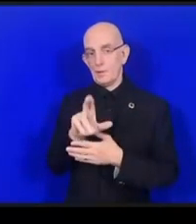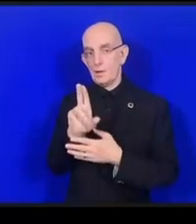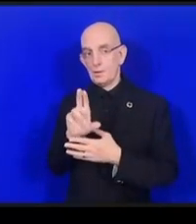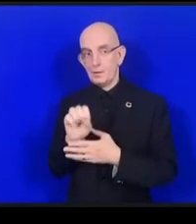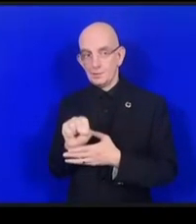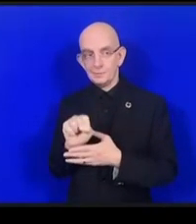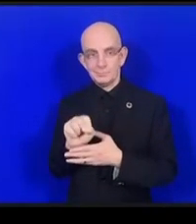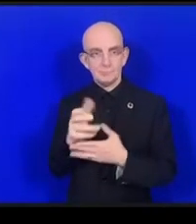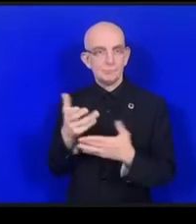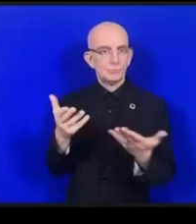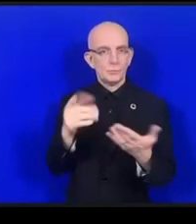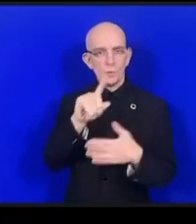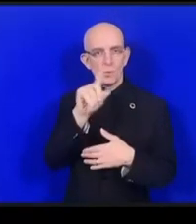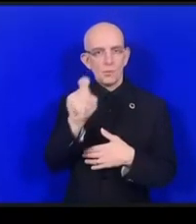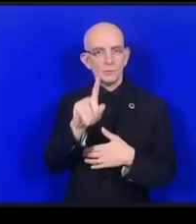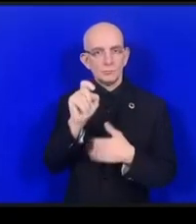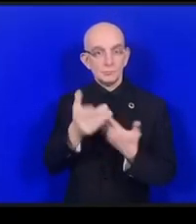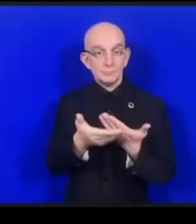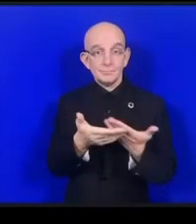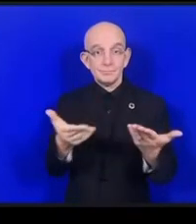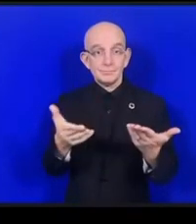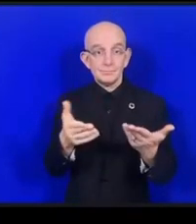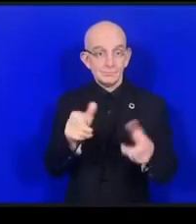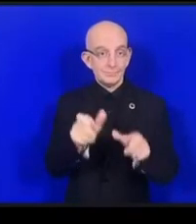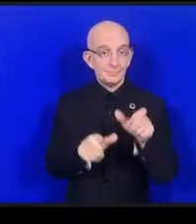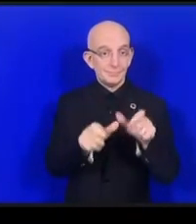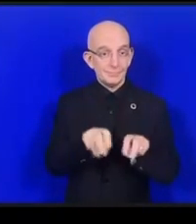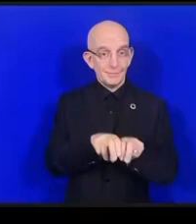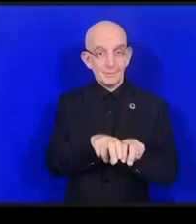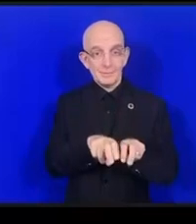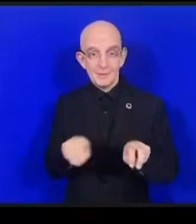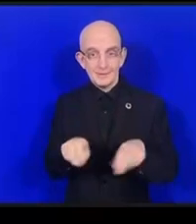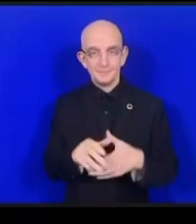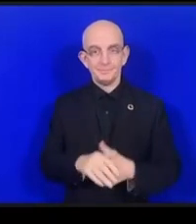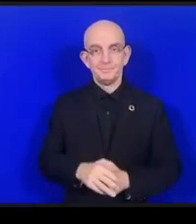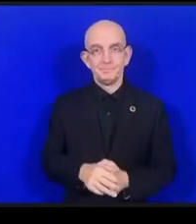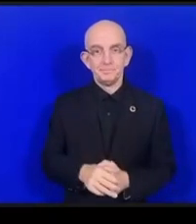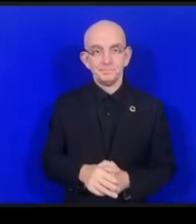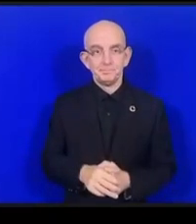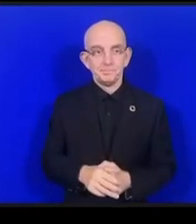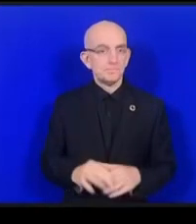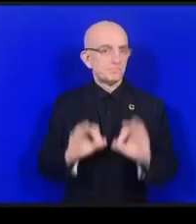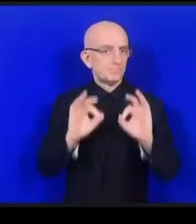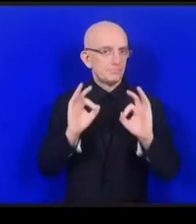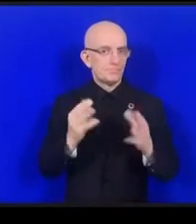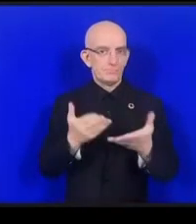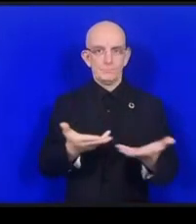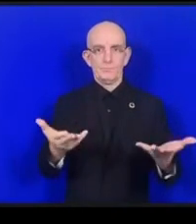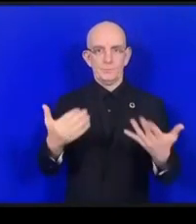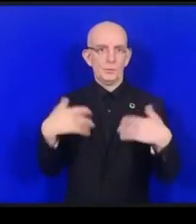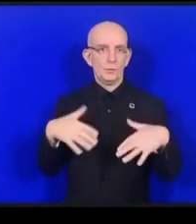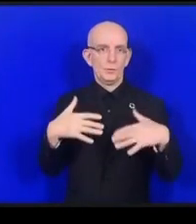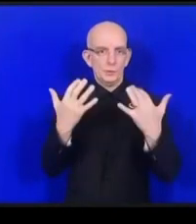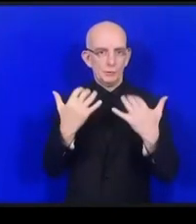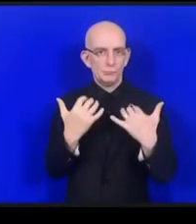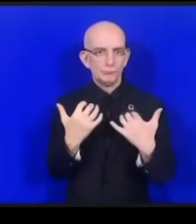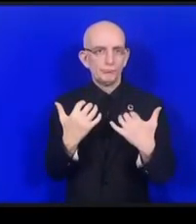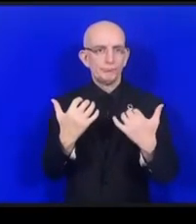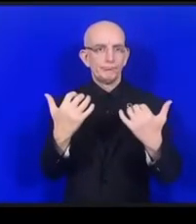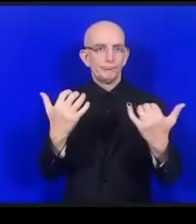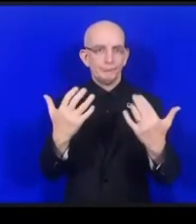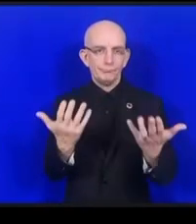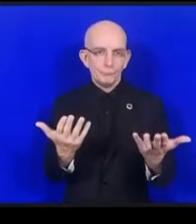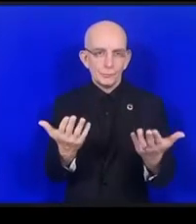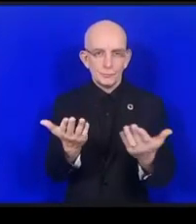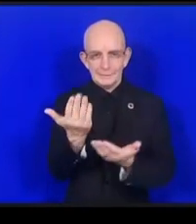цур Большое спасибо говорит Маркус мы находимся в большом зале и я попрошу всех